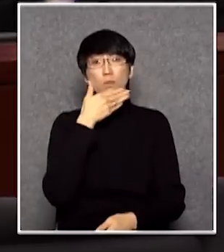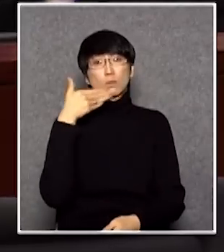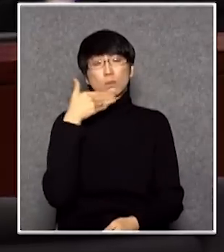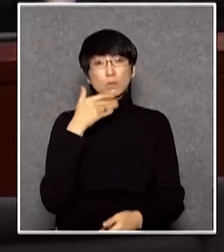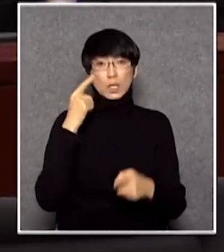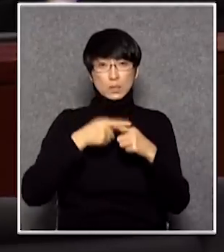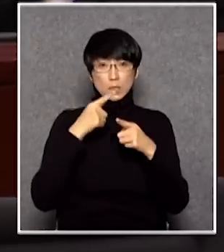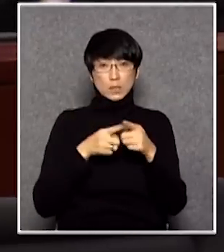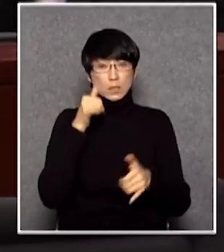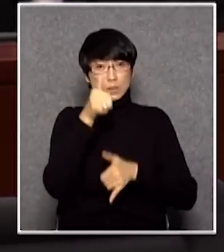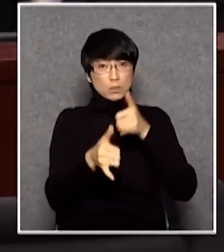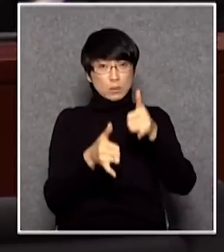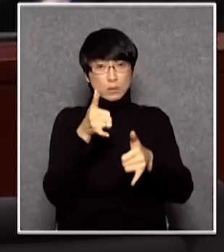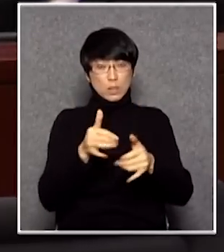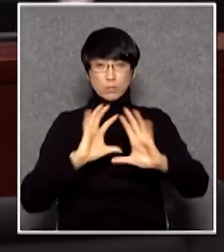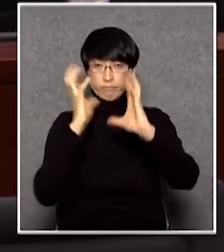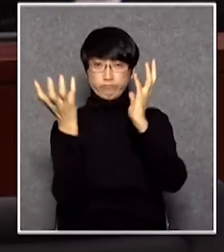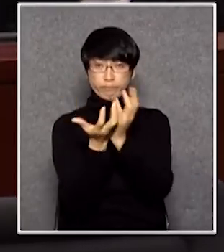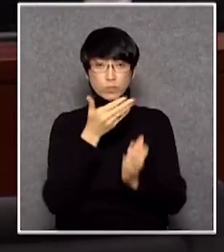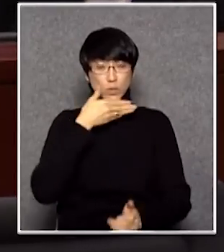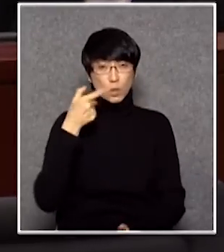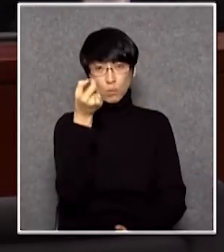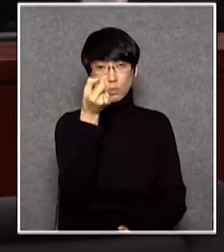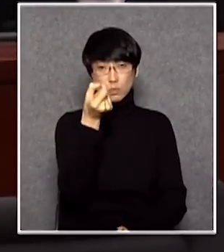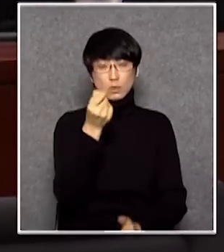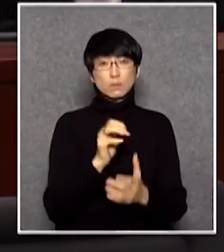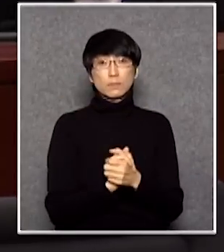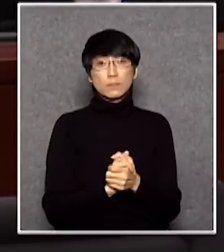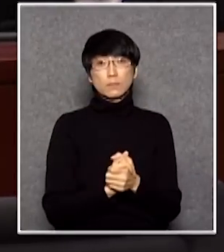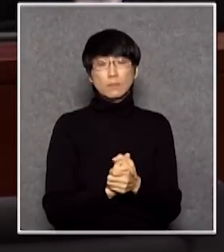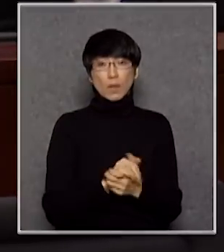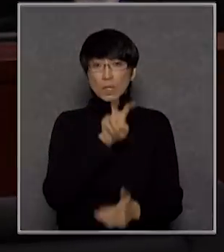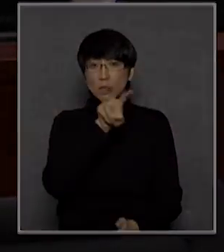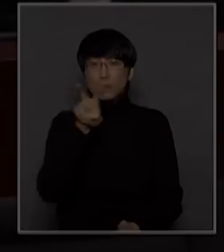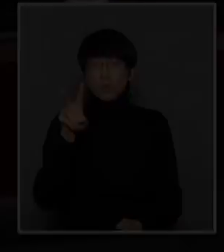去嗰一班年青人嚟講係好少數嘅 ，OK， 唔該你認清楚。